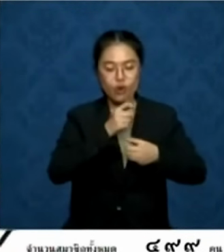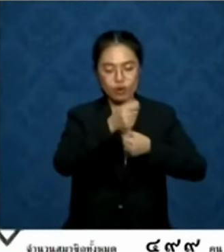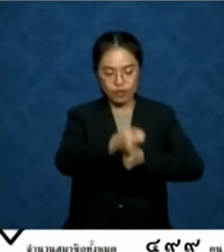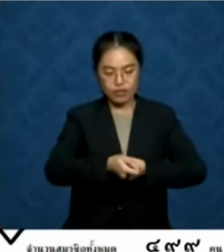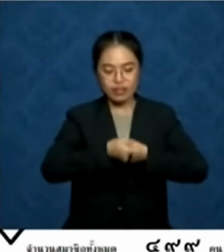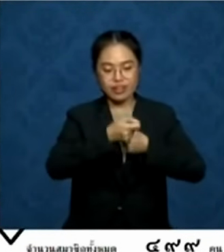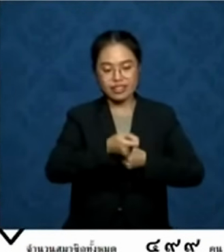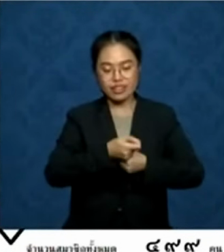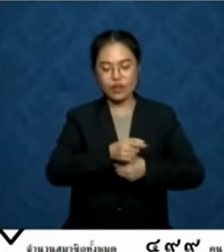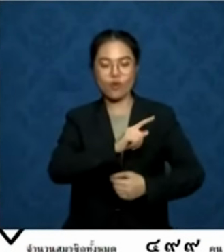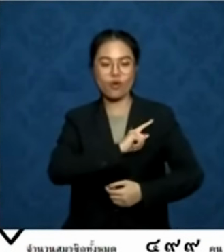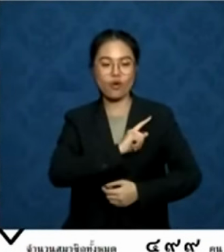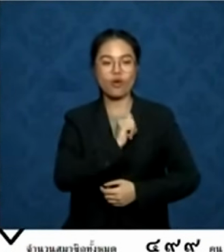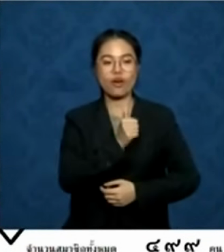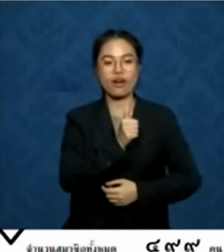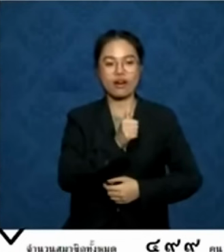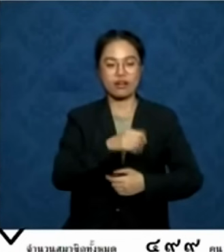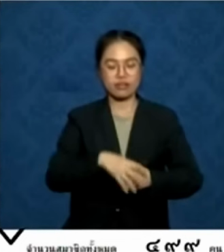อง